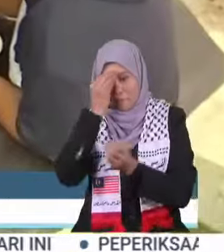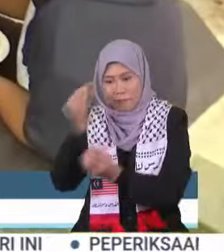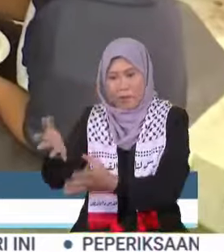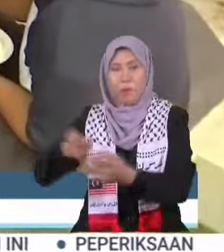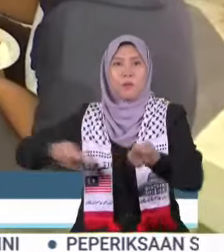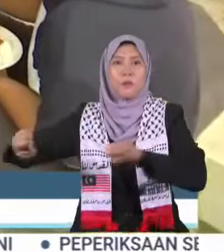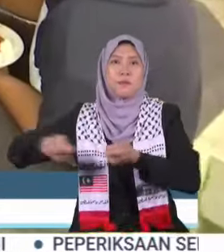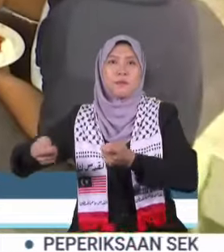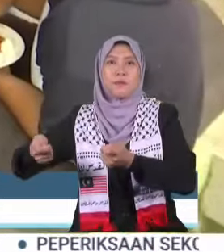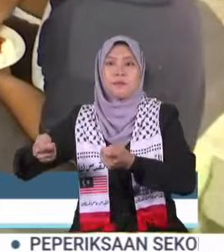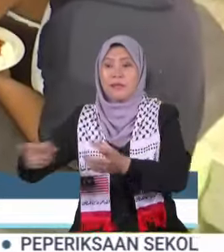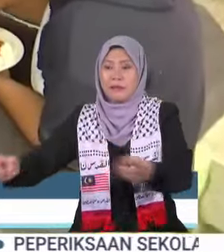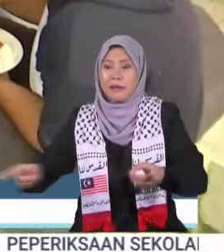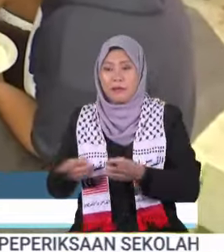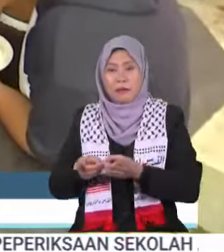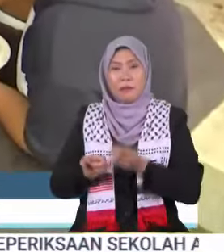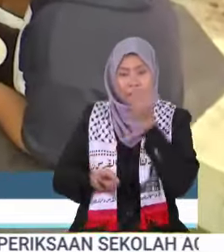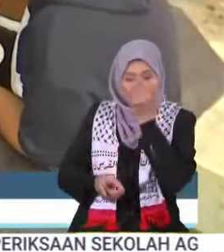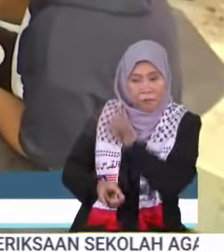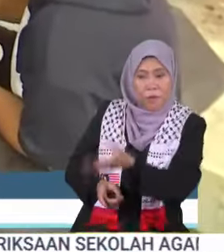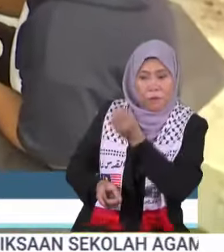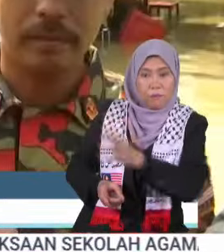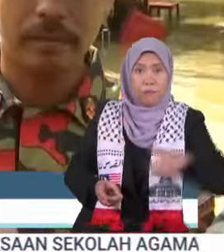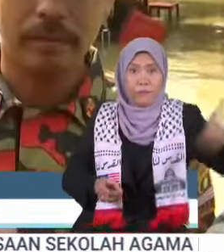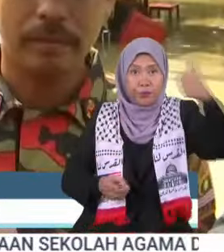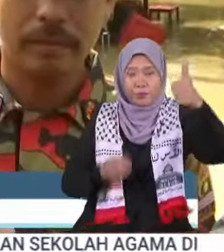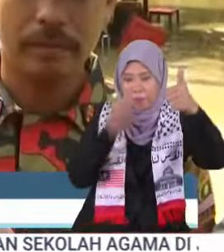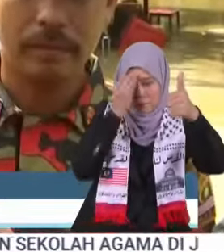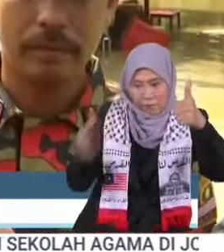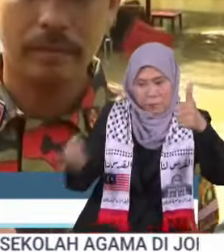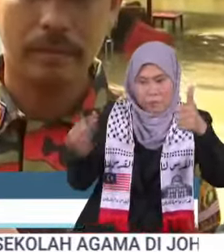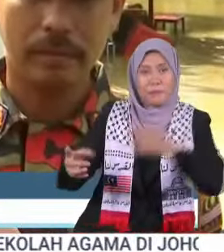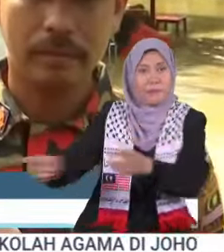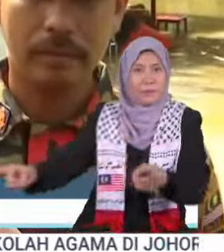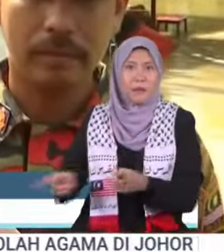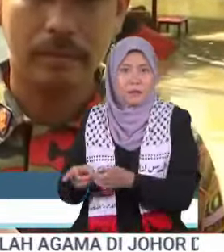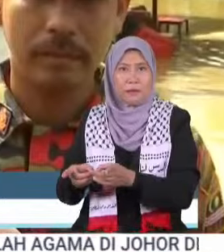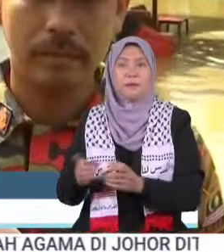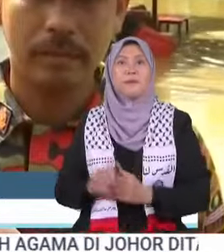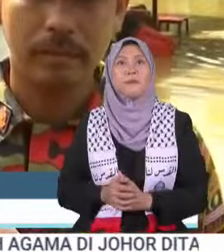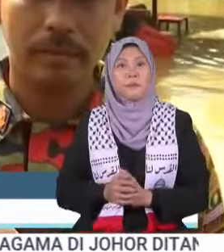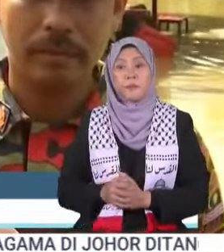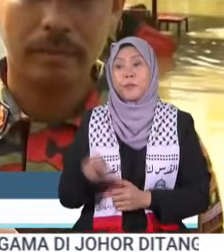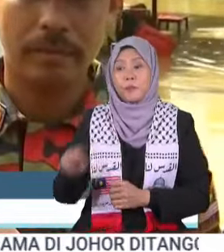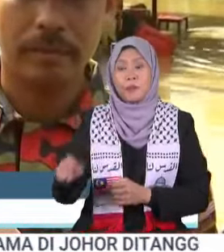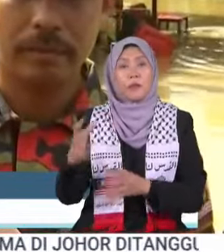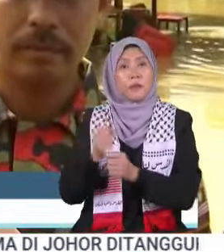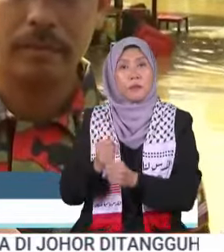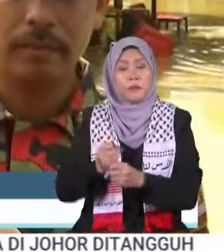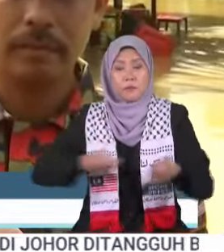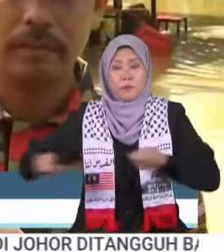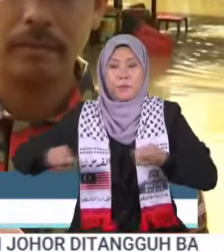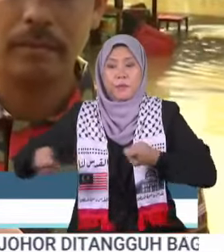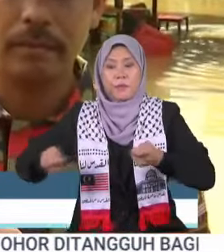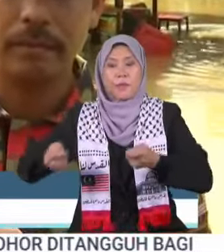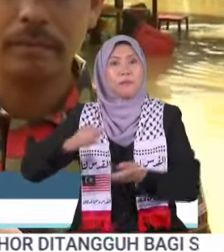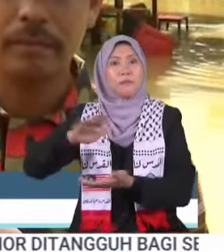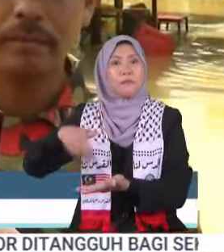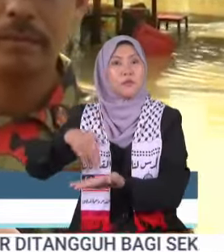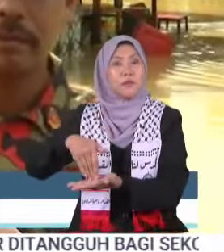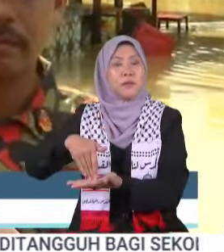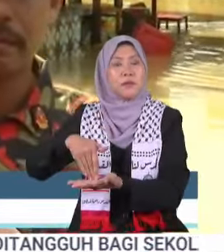kawalan operasi bencana di daerah manakal sumber yang kedua kita dapat info daripada pusat kawalan operasi bencana